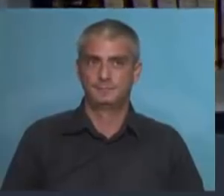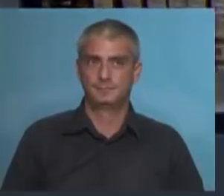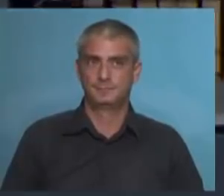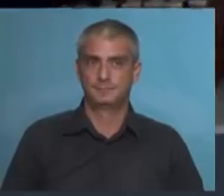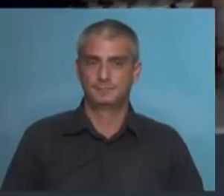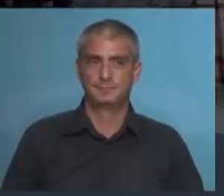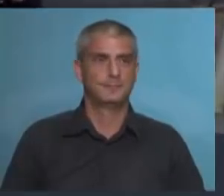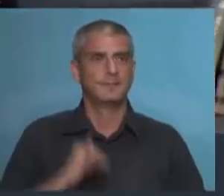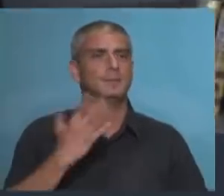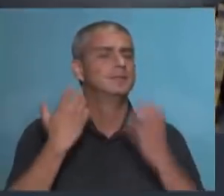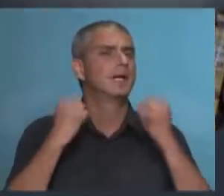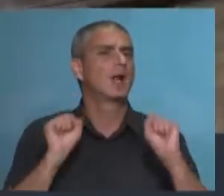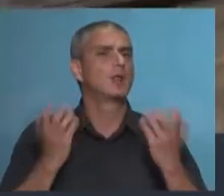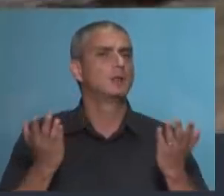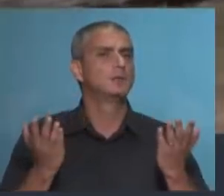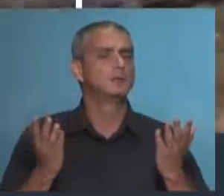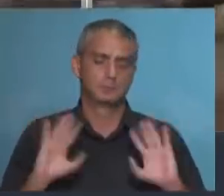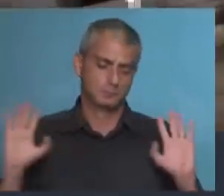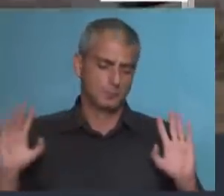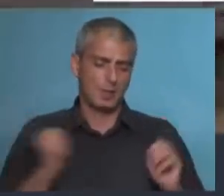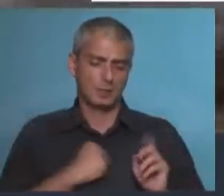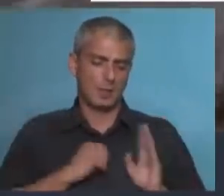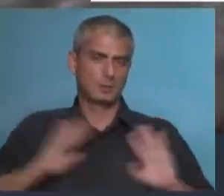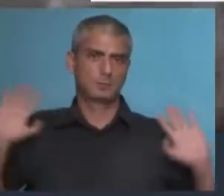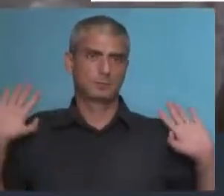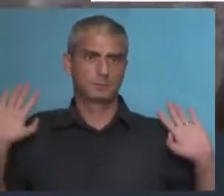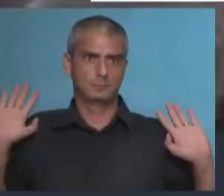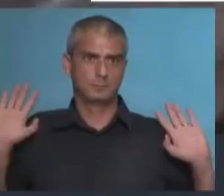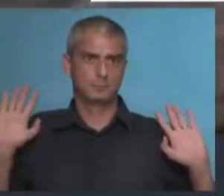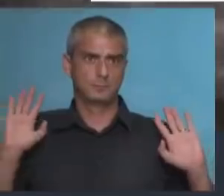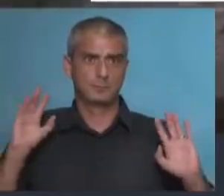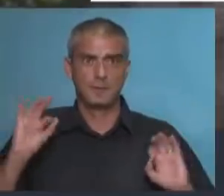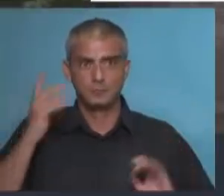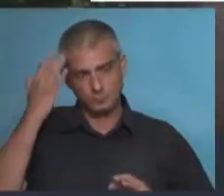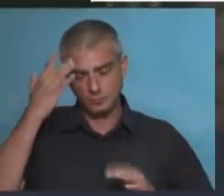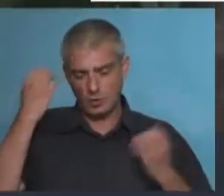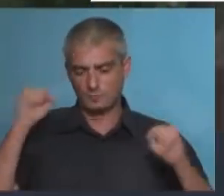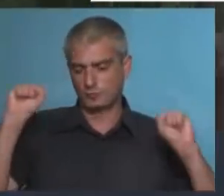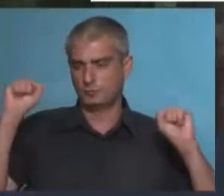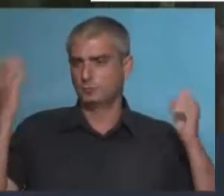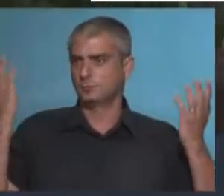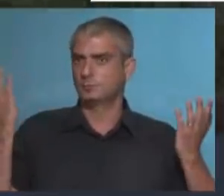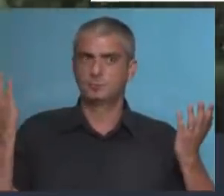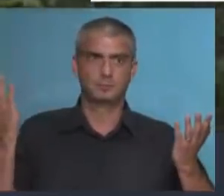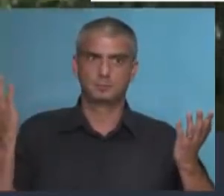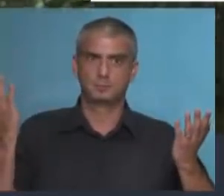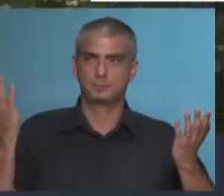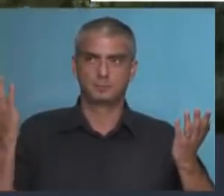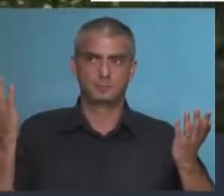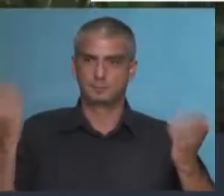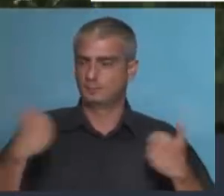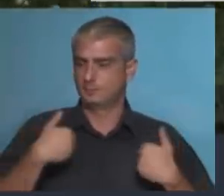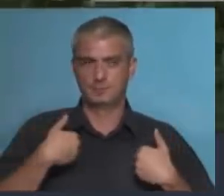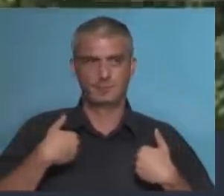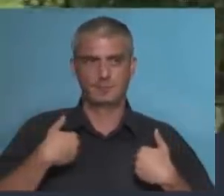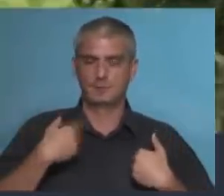מה זה חילוניות? חילוניות זה חופש מדת. ממש. כן, מחשבה חופשית. אני שרה למרות